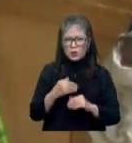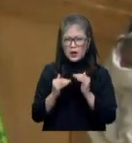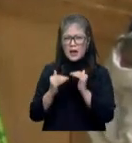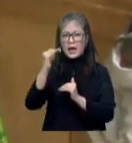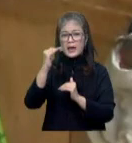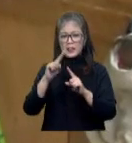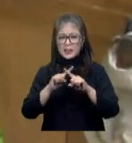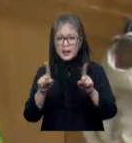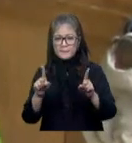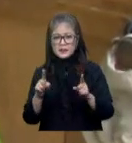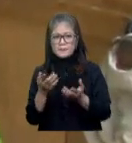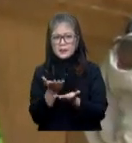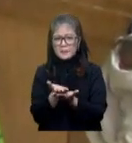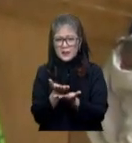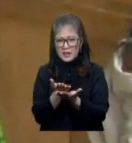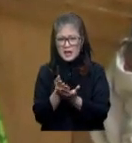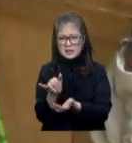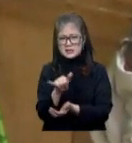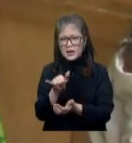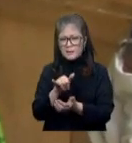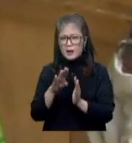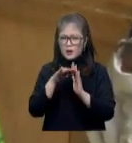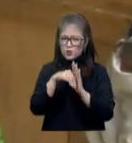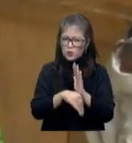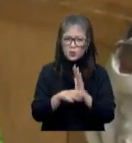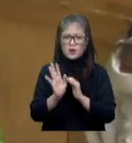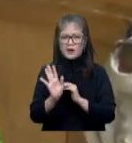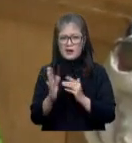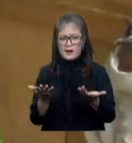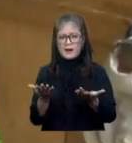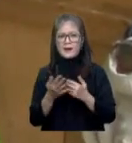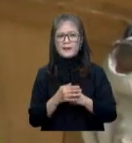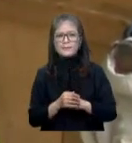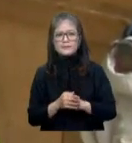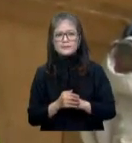minat dari pembeli ini masih sama dan tidak menurun. Dari Jakarta, Ismalia Novan, iNews melaporkan.